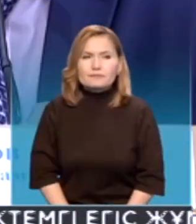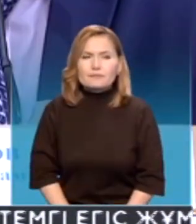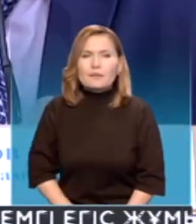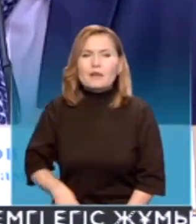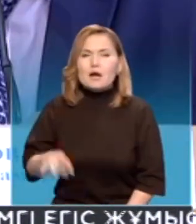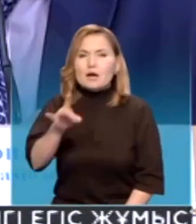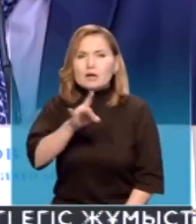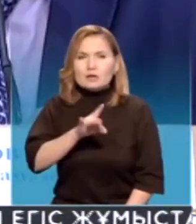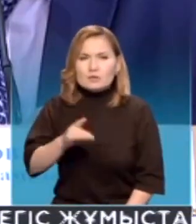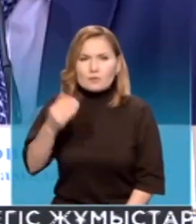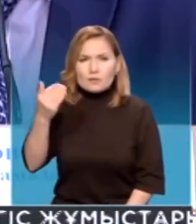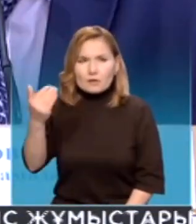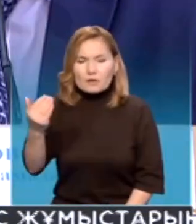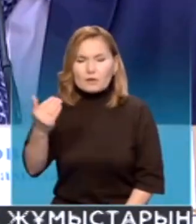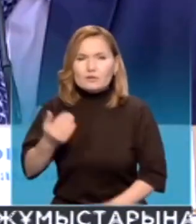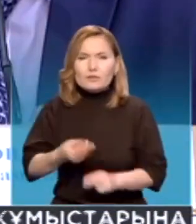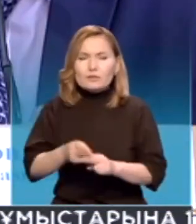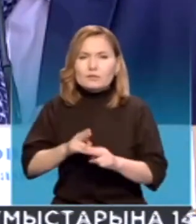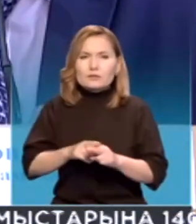Республика бойынша